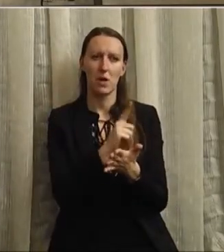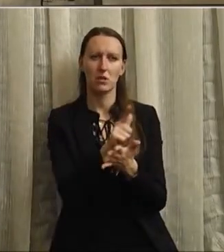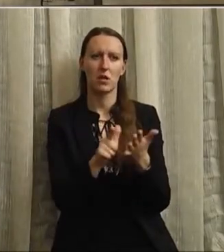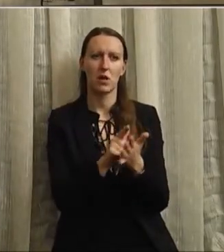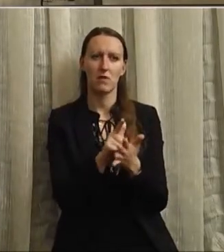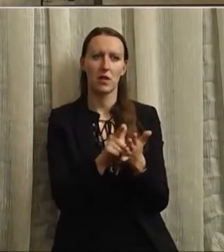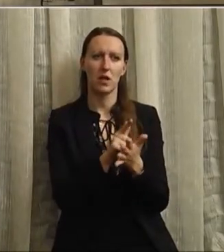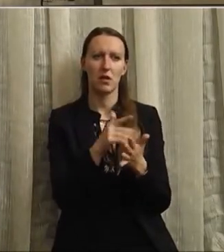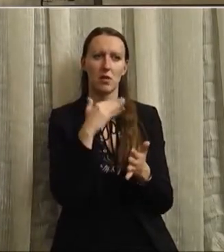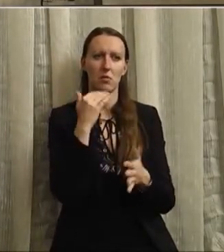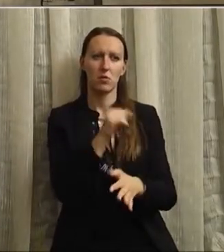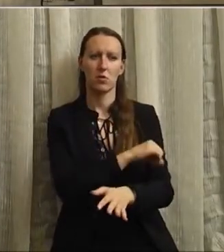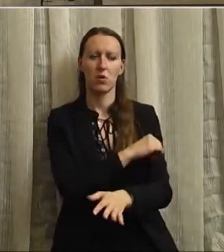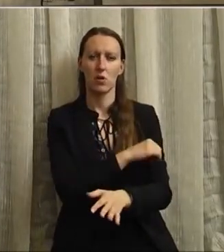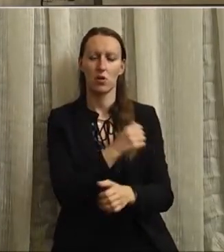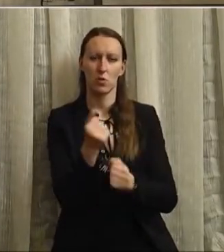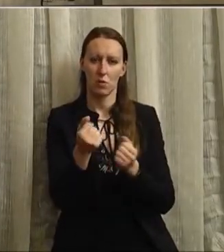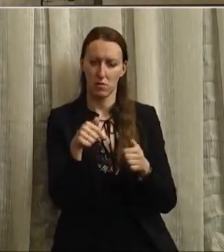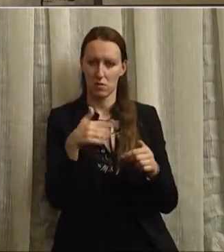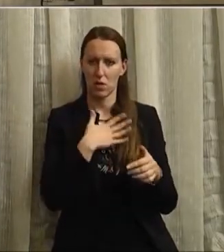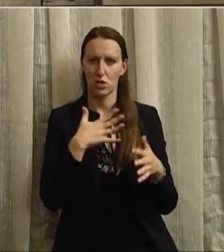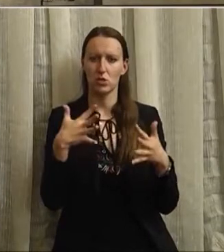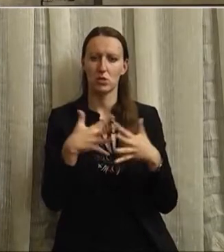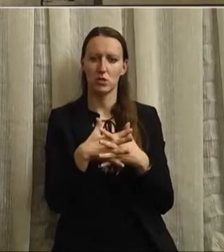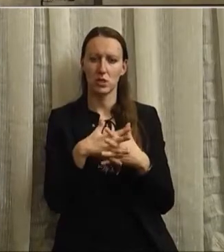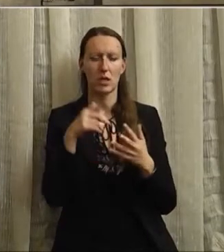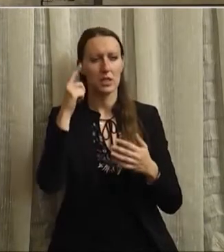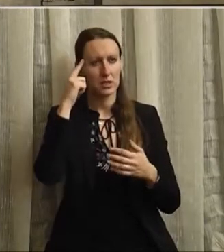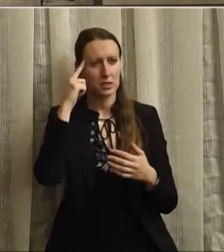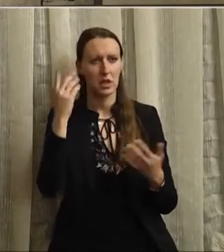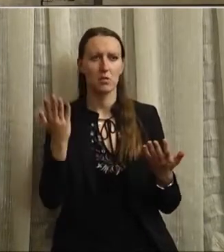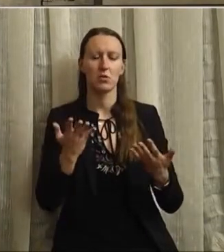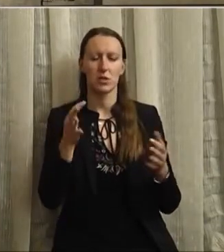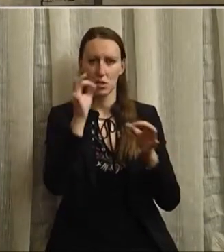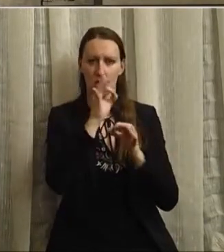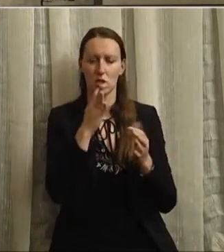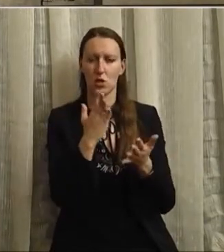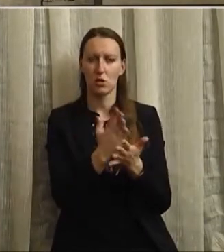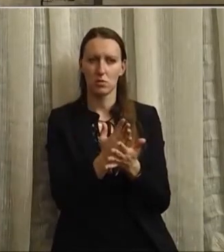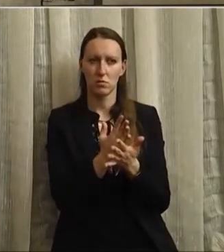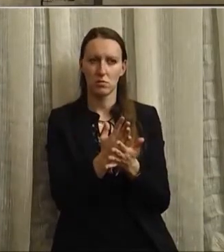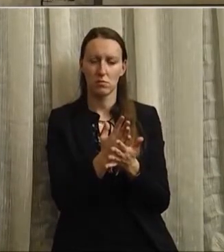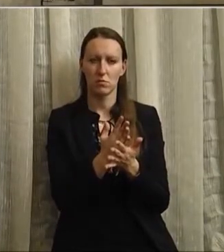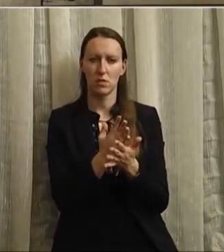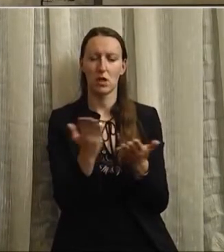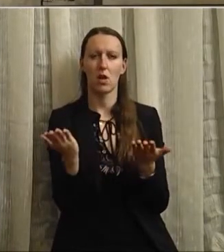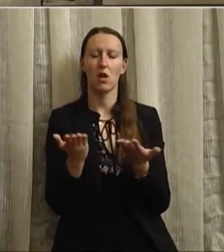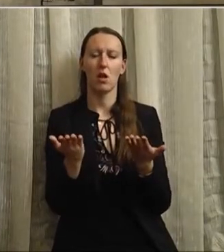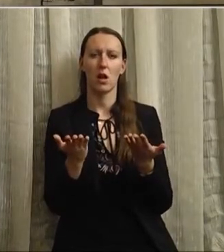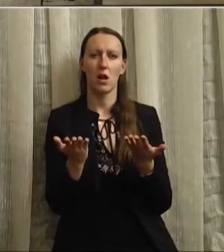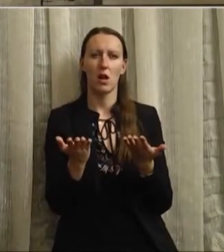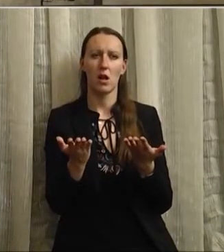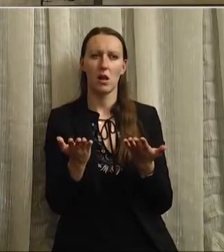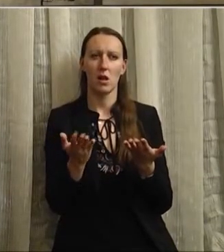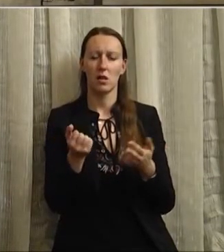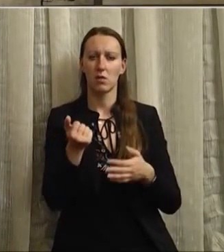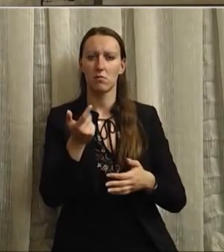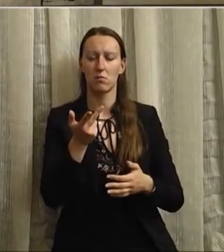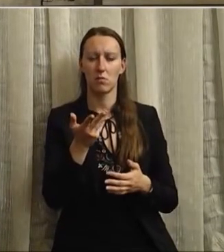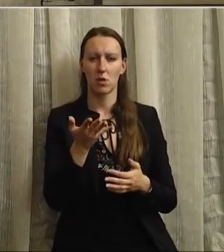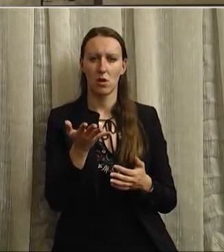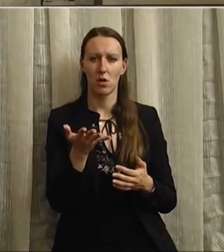vrijeme dvogodišnje vojne uprave u našem gradu i znamo što se nažalost dogodilo kada su